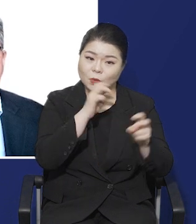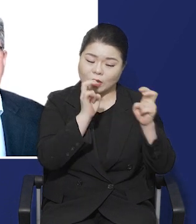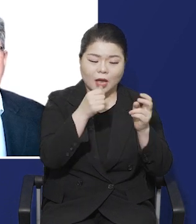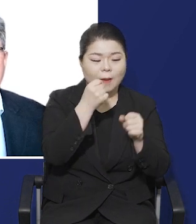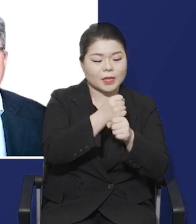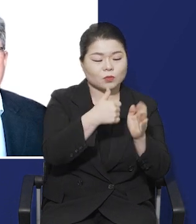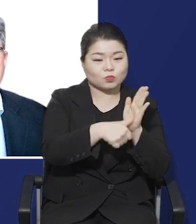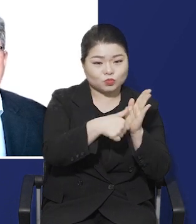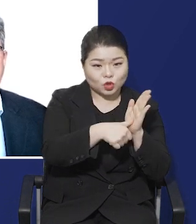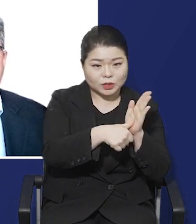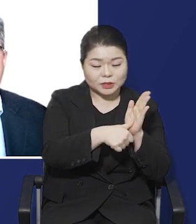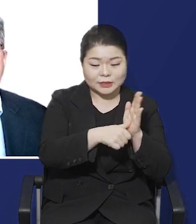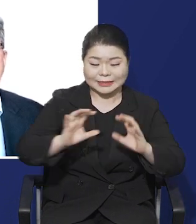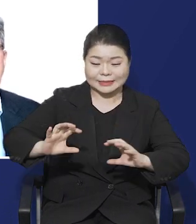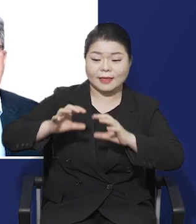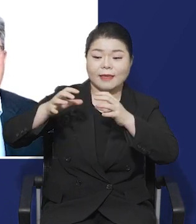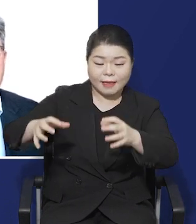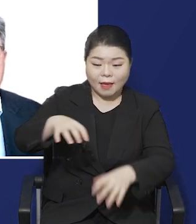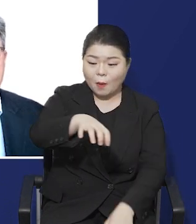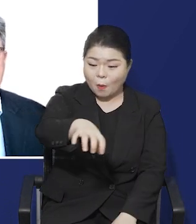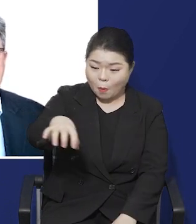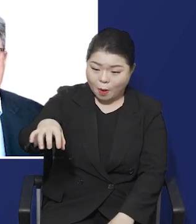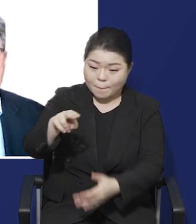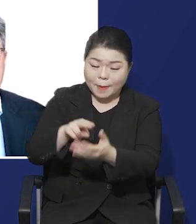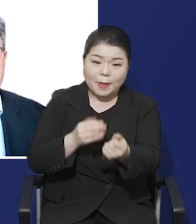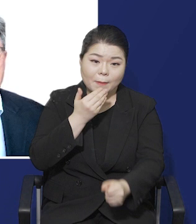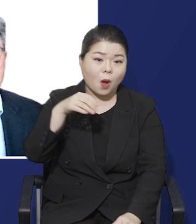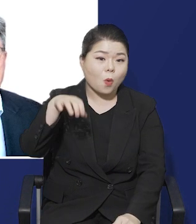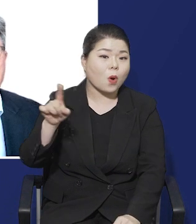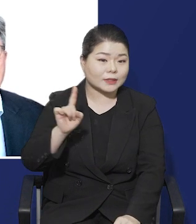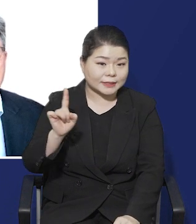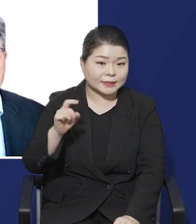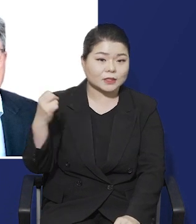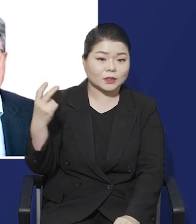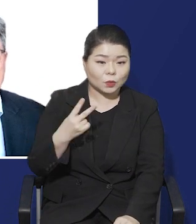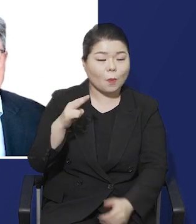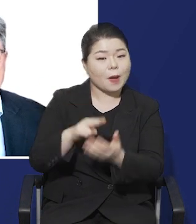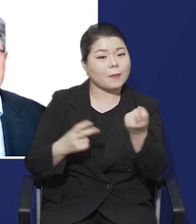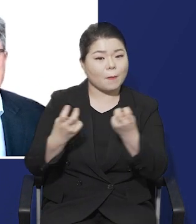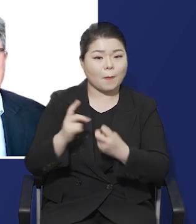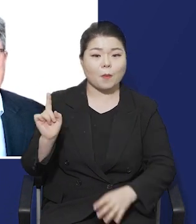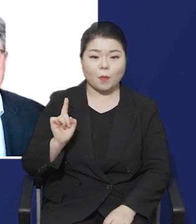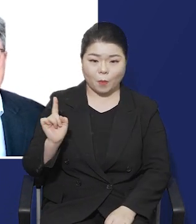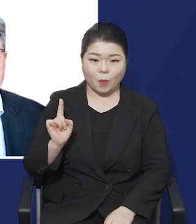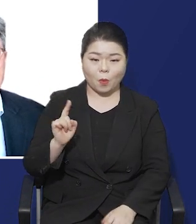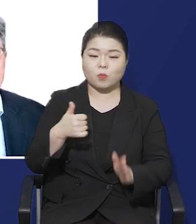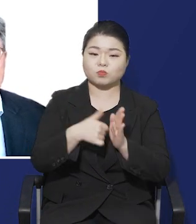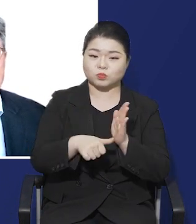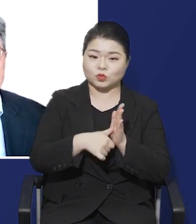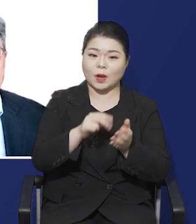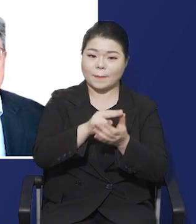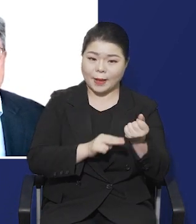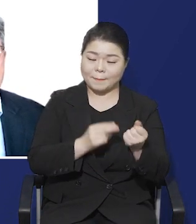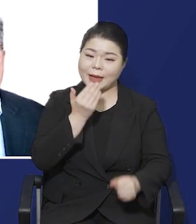제품을 전 세계 어느 시장에 판매할 수 있는지, 그리고 어떻게 판매하는지 등 상품의